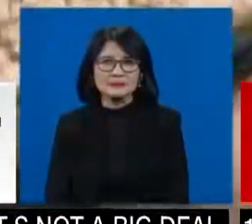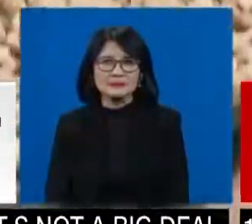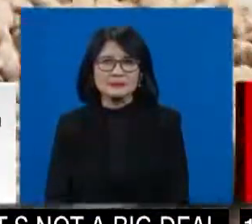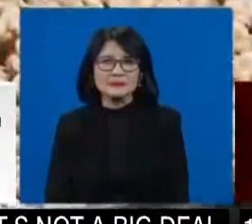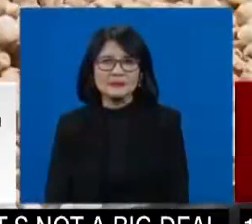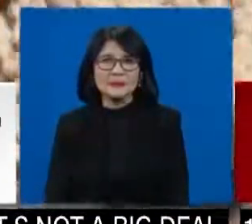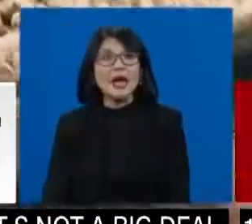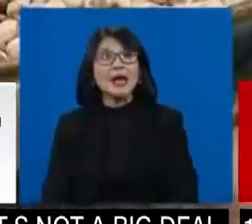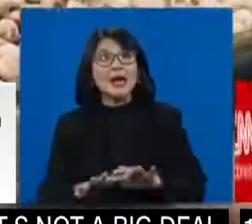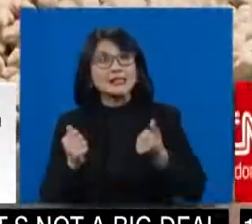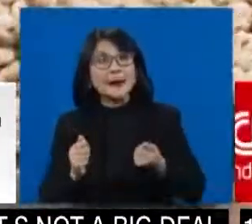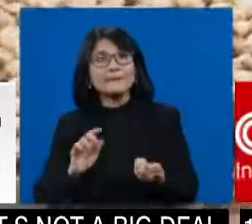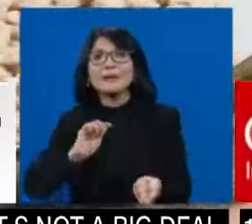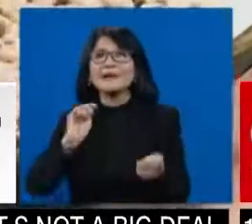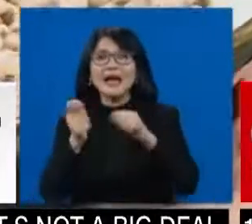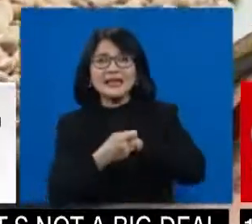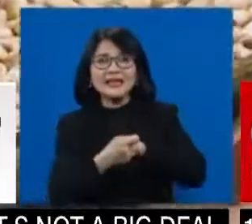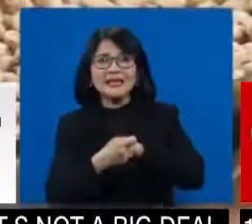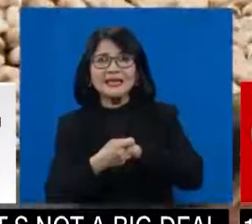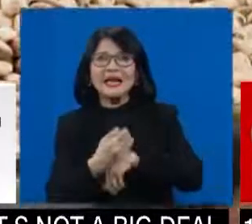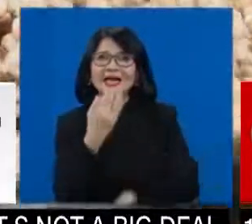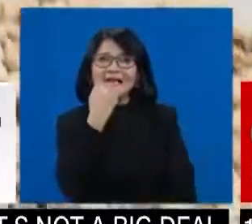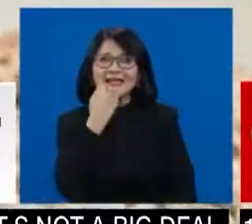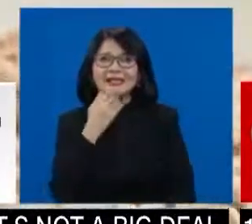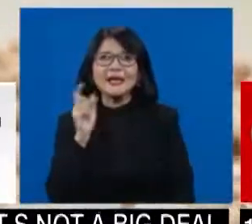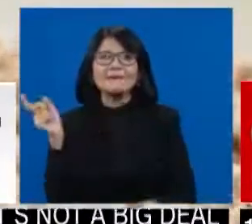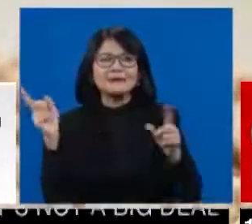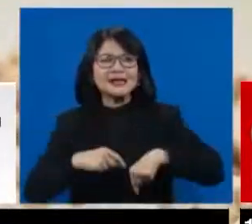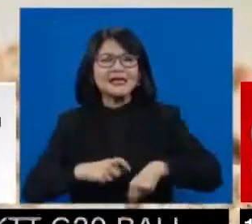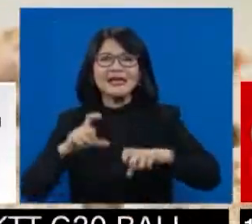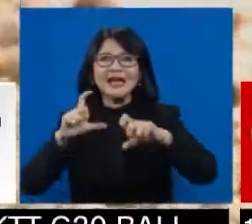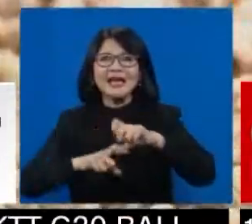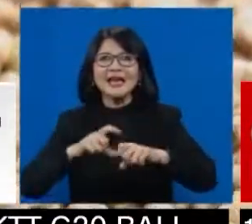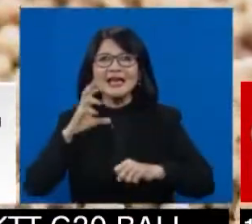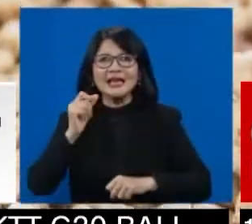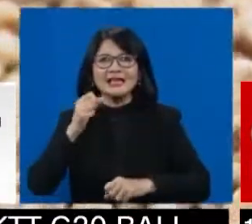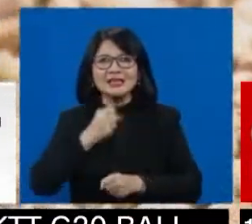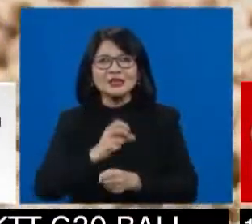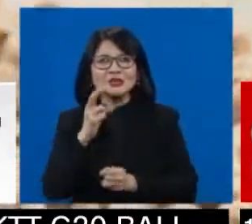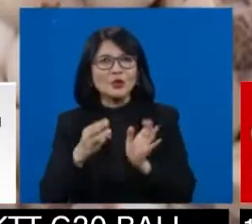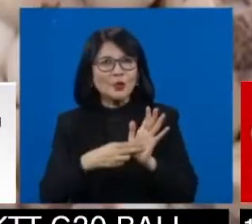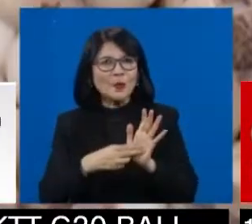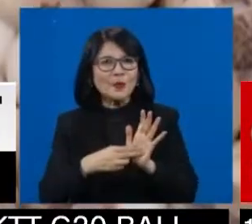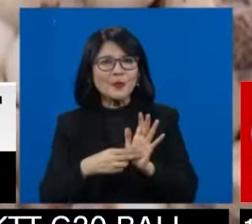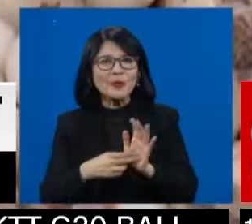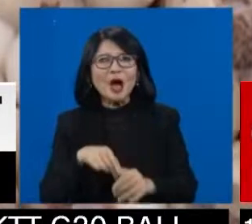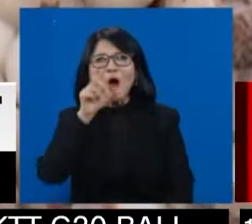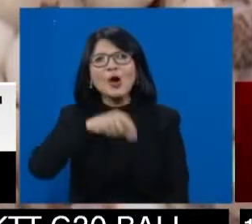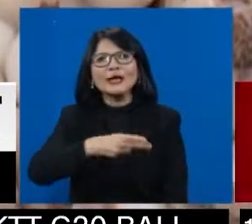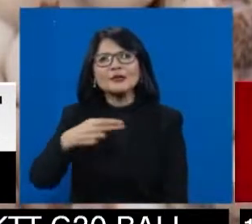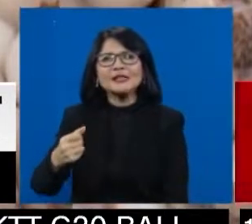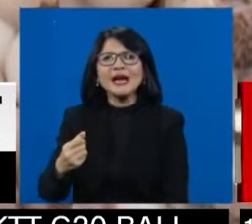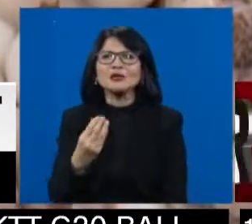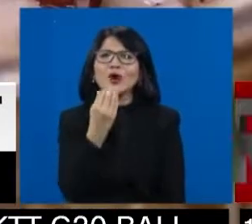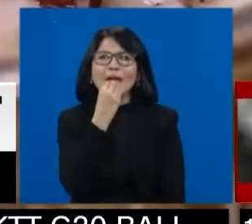Sudah siapkah Anda beralih ke sorghum? Pertanyaan ini sontak menghebohkan masyarakat Indonesia yang terbiasa bersantap dengan